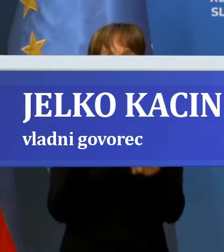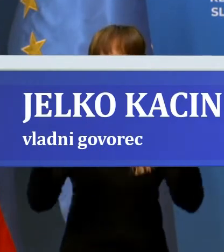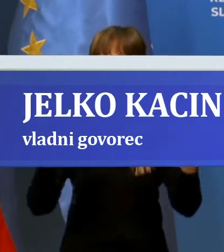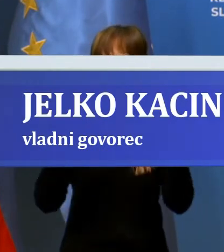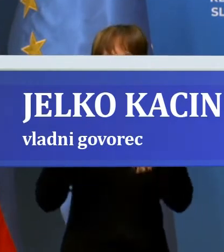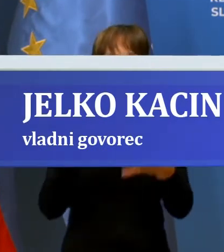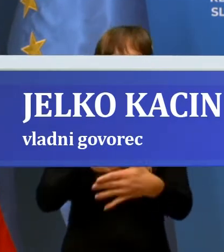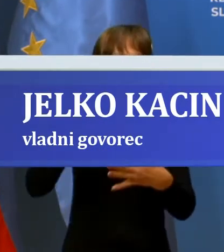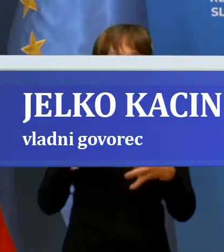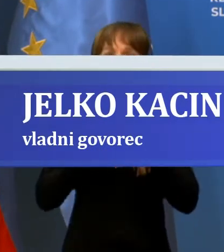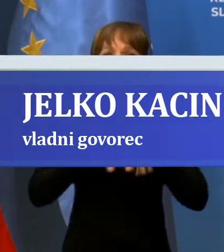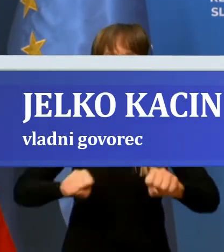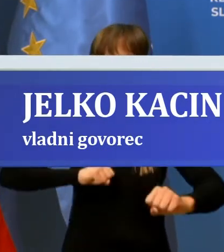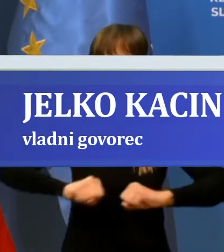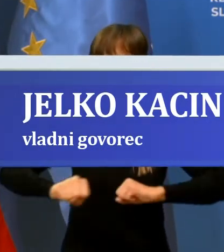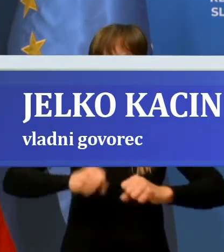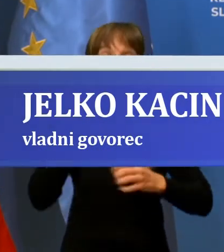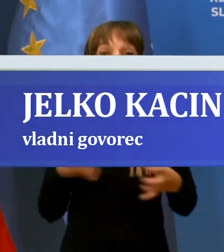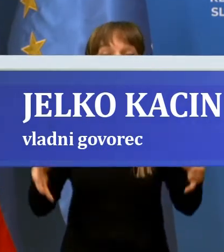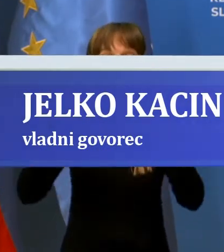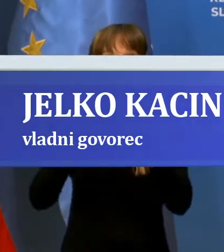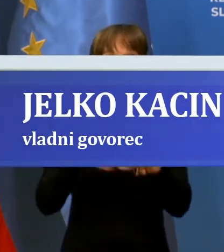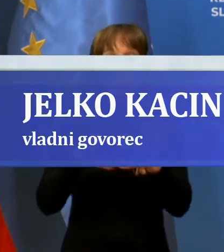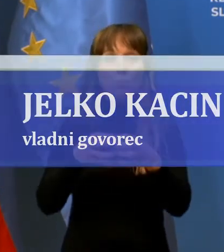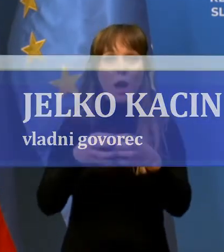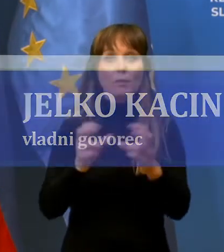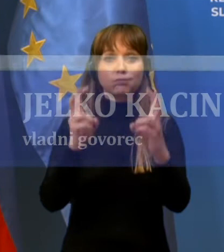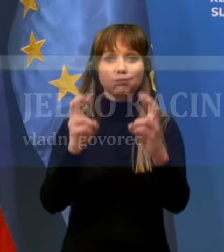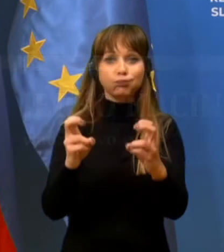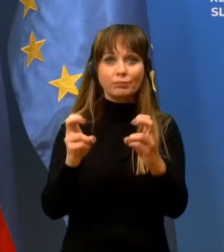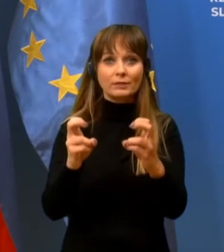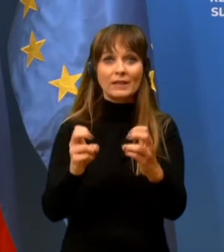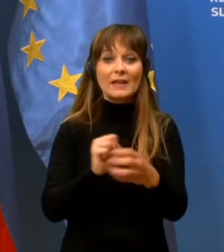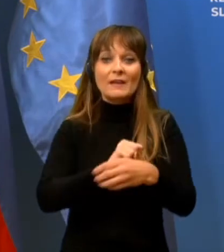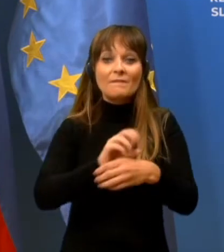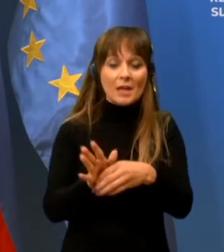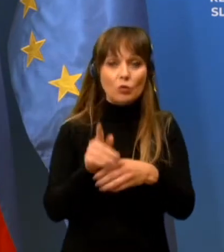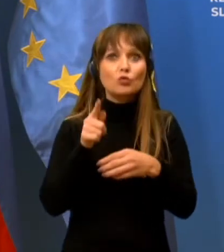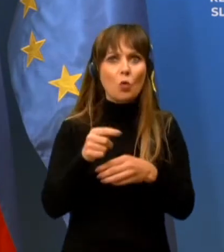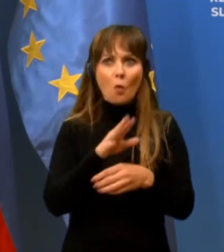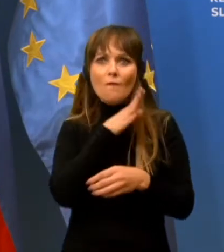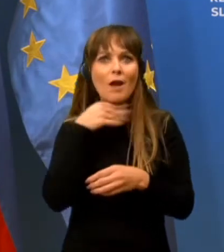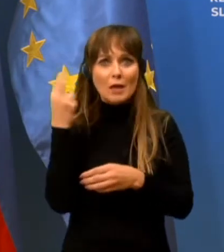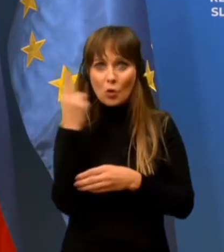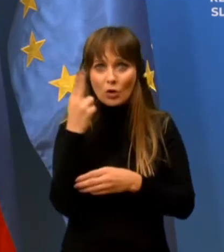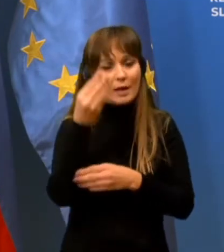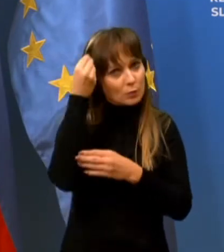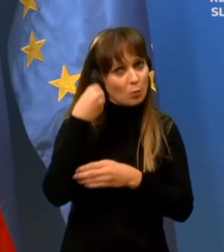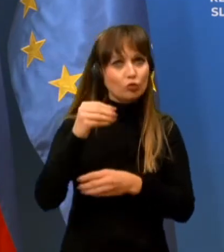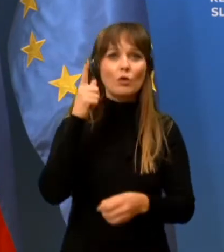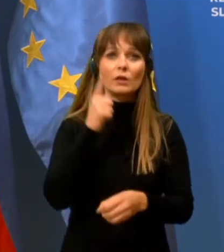na zadnje ukrepe vlade, da bi skupaj zajezili virus. Velika večina je razumela in spoštuje